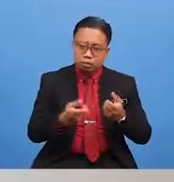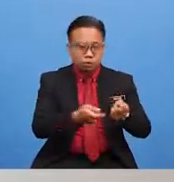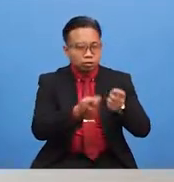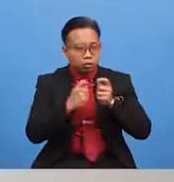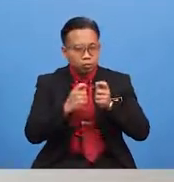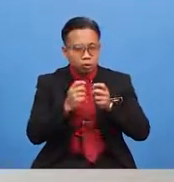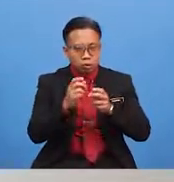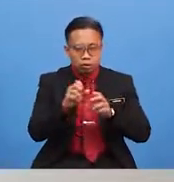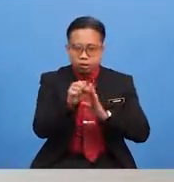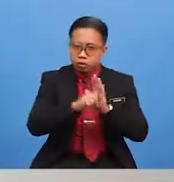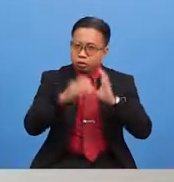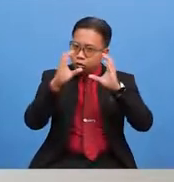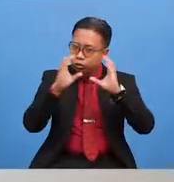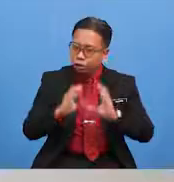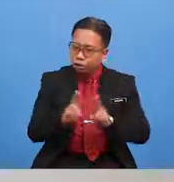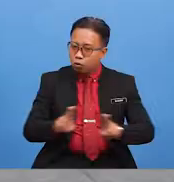umum.